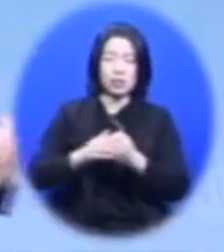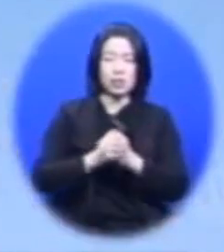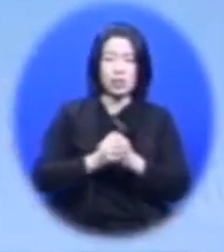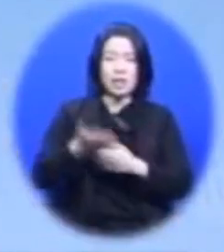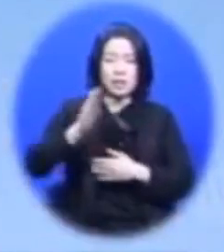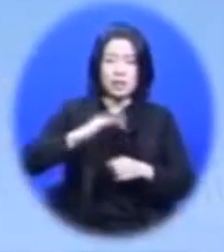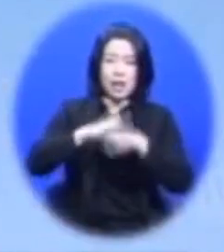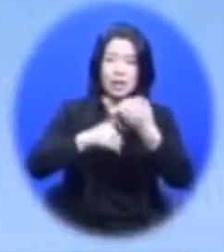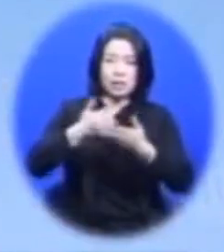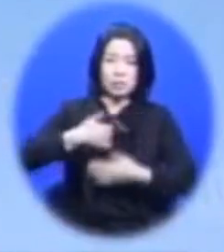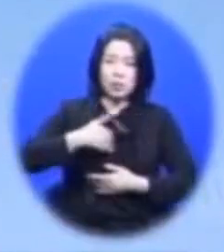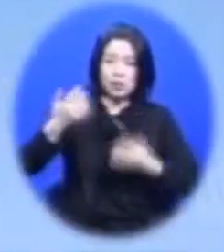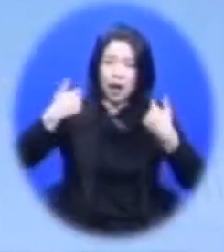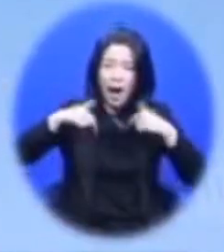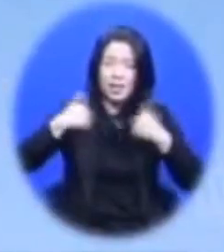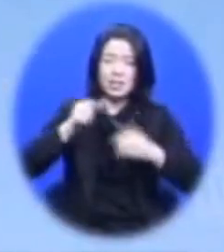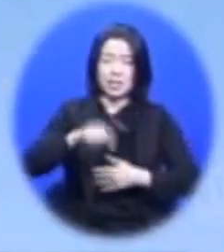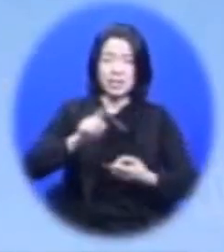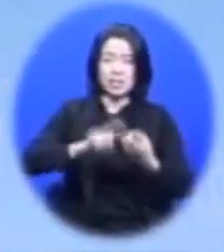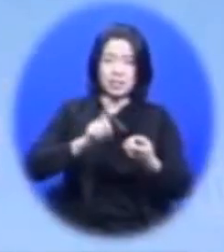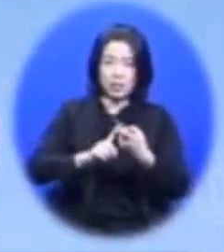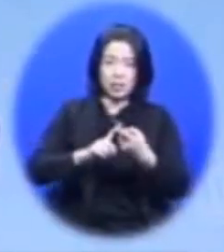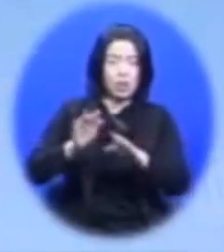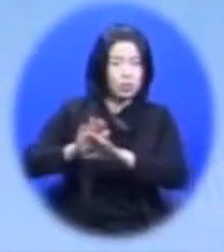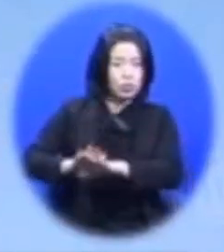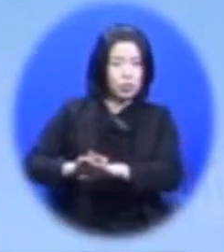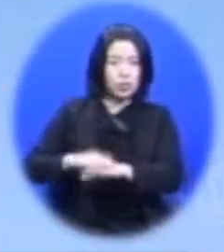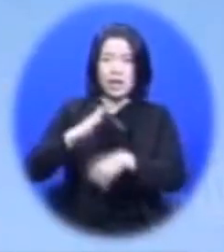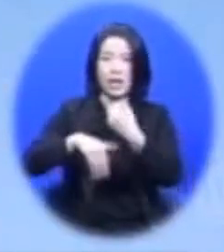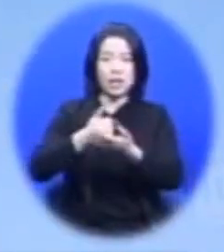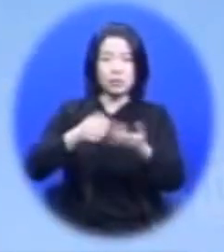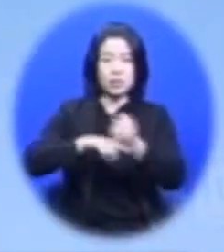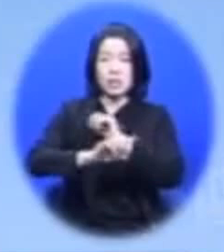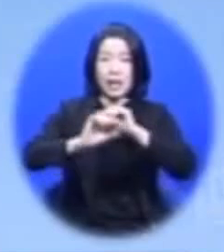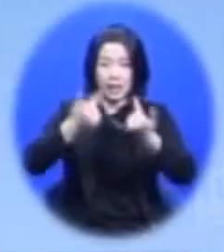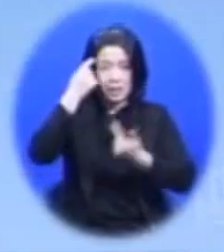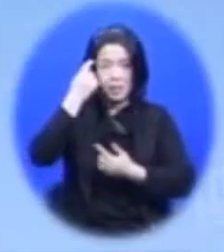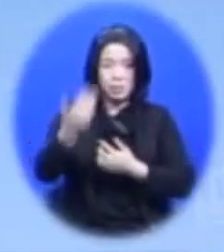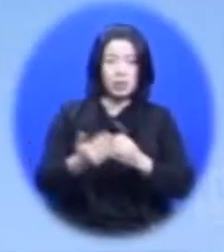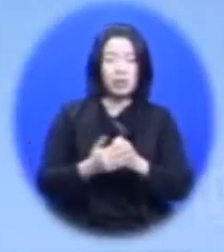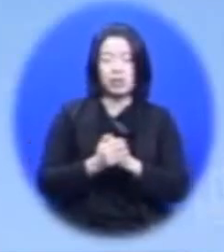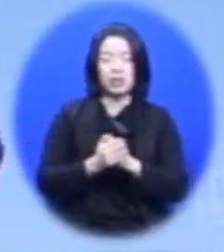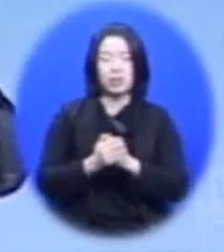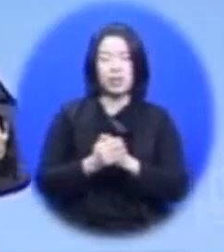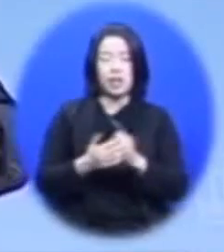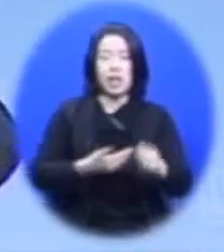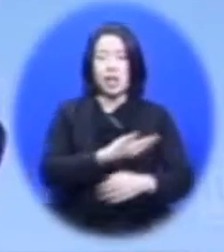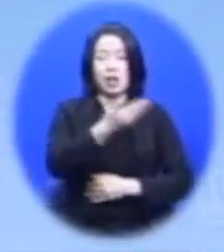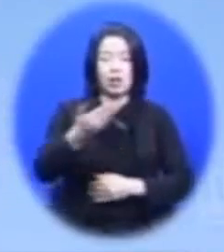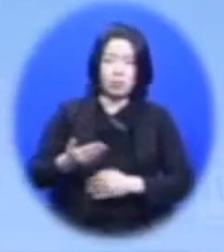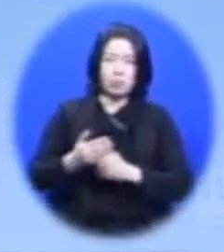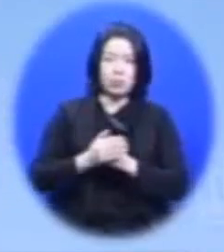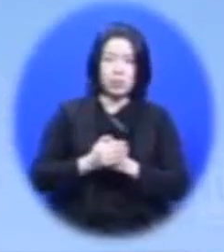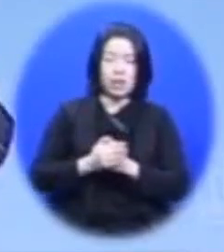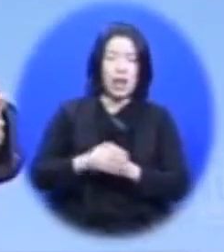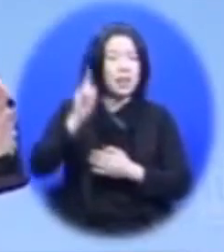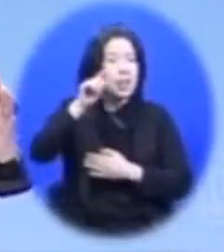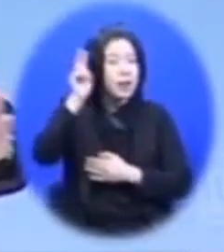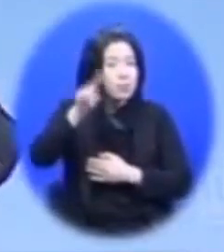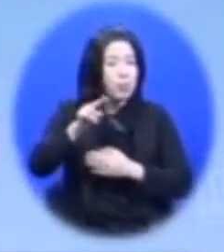그러나 하나님, 저를 언제나 이런 상태에 두는 것은 하나님의 뜻이 아니지 않습니까? 여러분, 내일